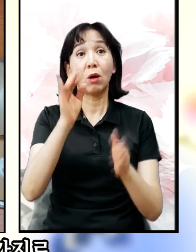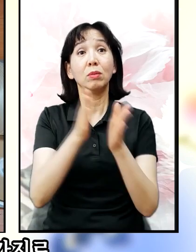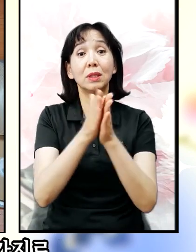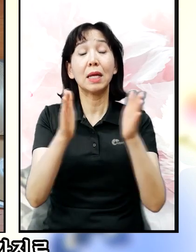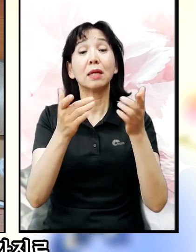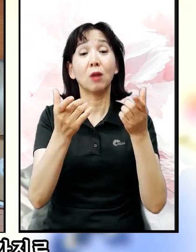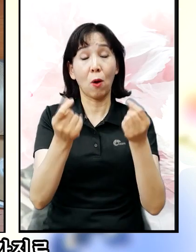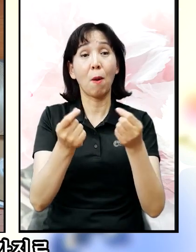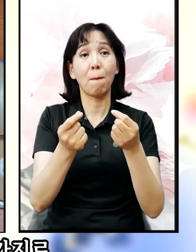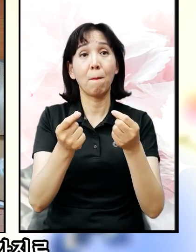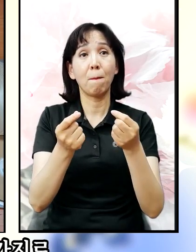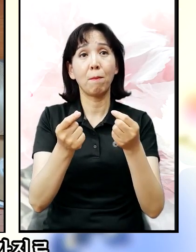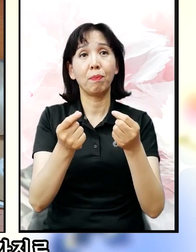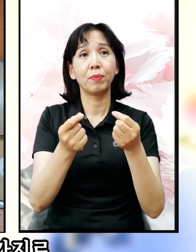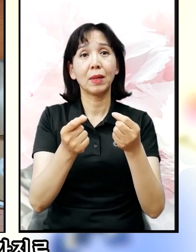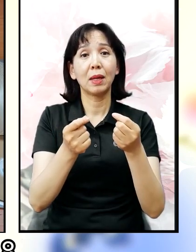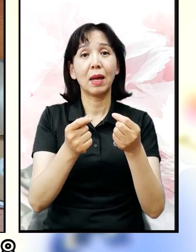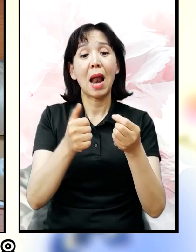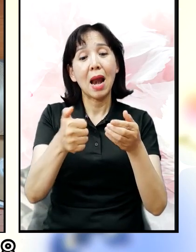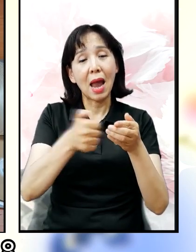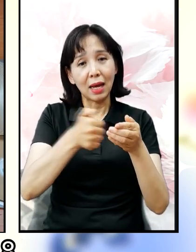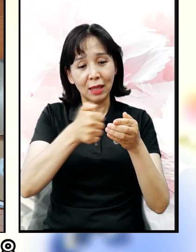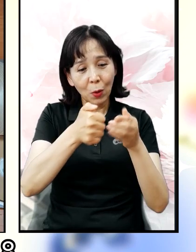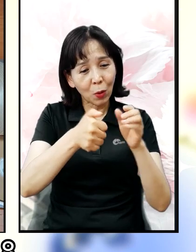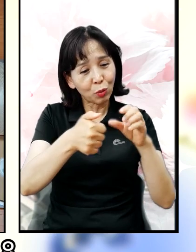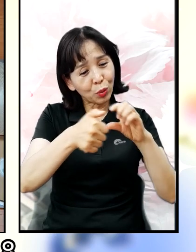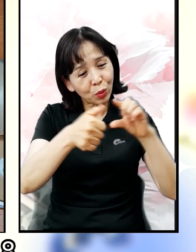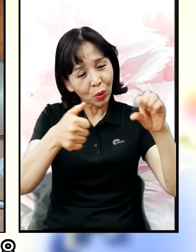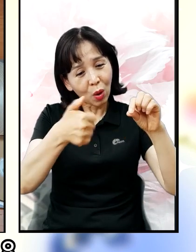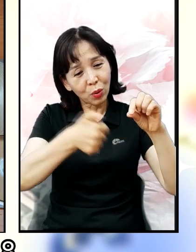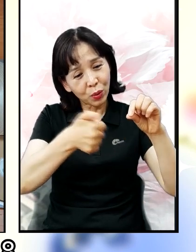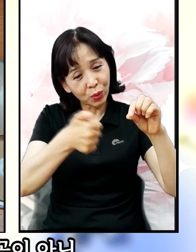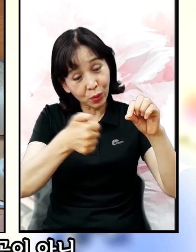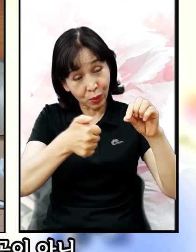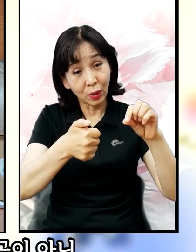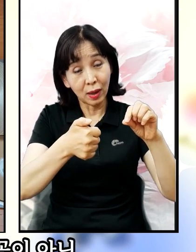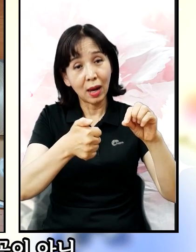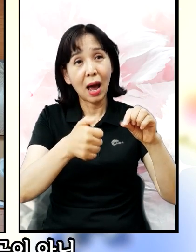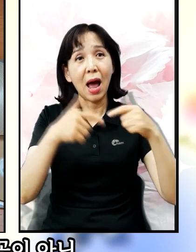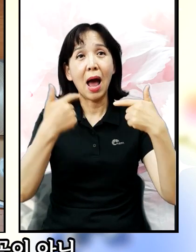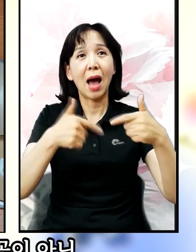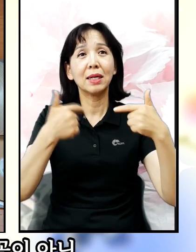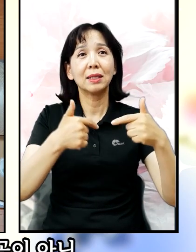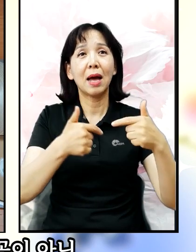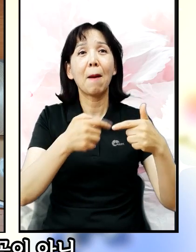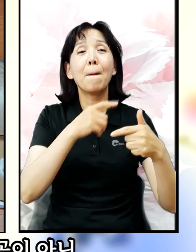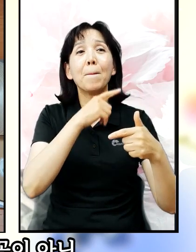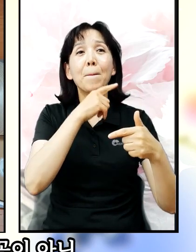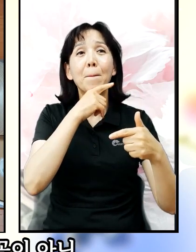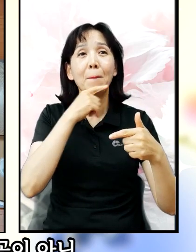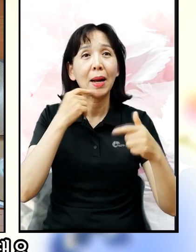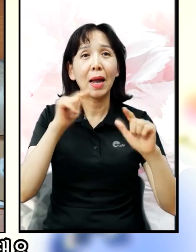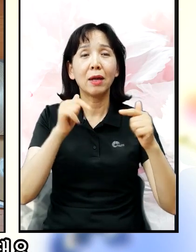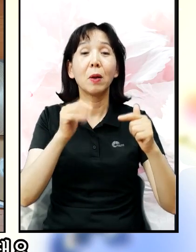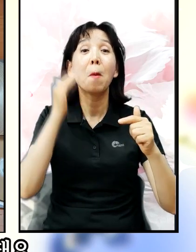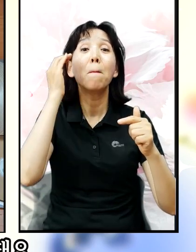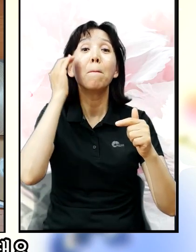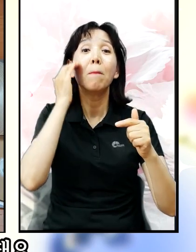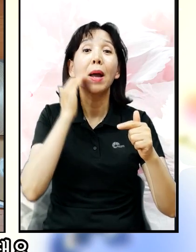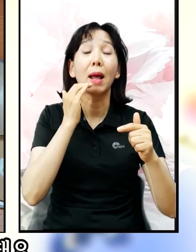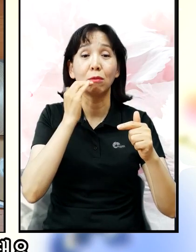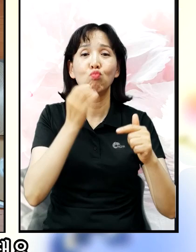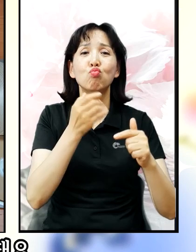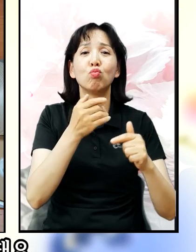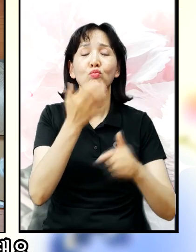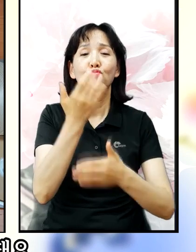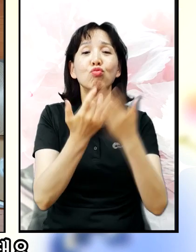그리고 처음 시작처럼 마찬가지로 라이터 마무리를 해주세요. 라이터 마무리는 항상 빨간 불꽃이 아닌 파란